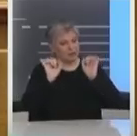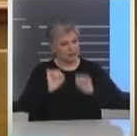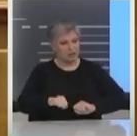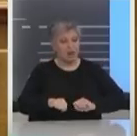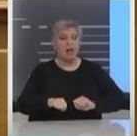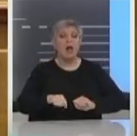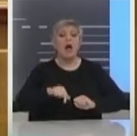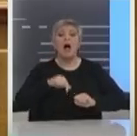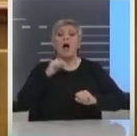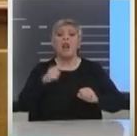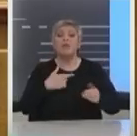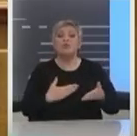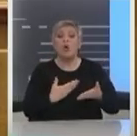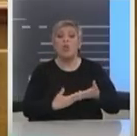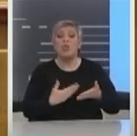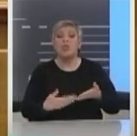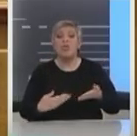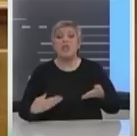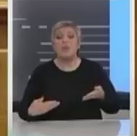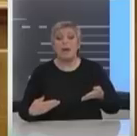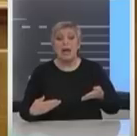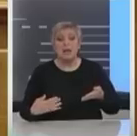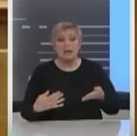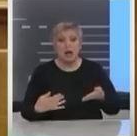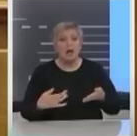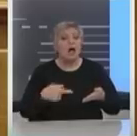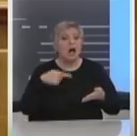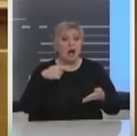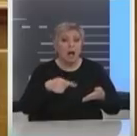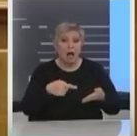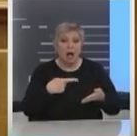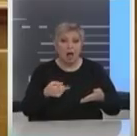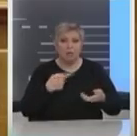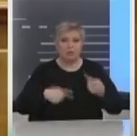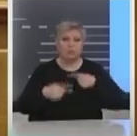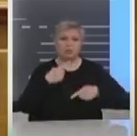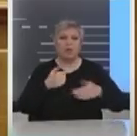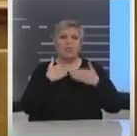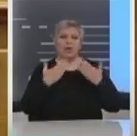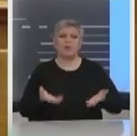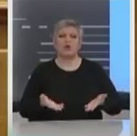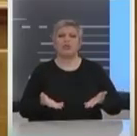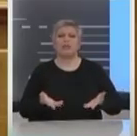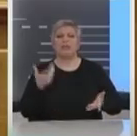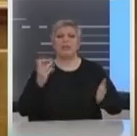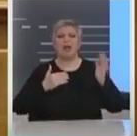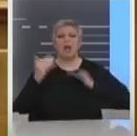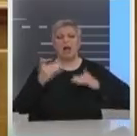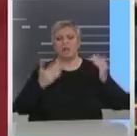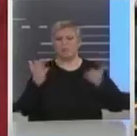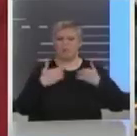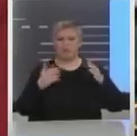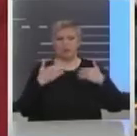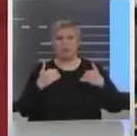στα δεδομένα σας, στα facts. Αυτά είναι δεδομένα, δεν αμφισβητούνται, δεν επιδέχονται αμφισβήτηση. Σταματήστε